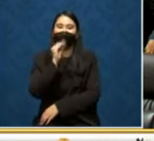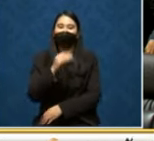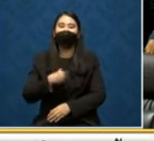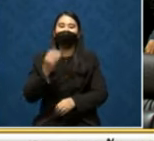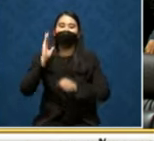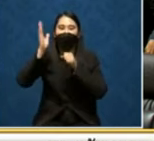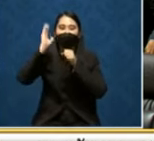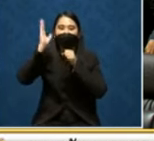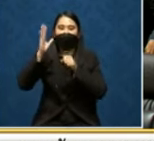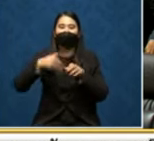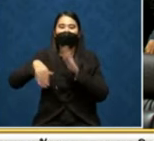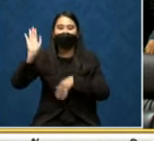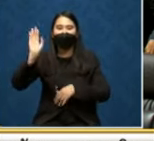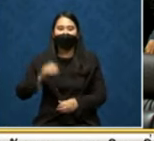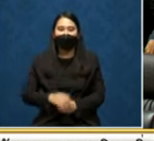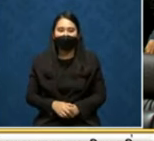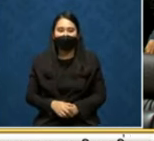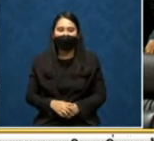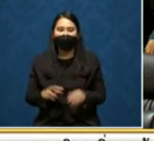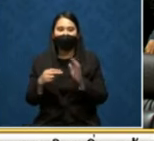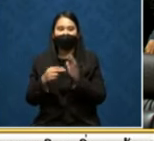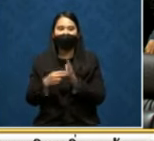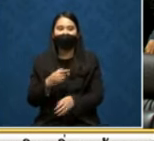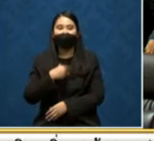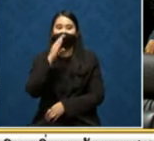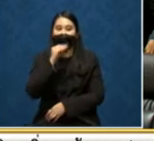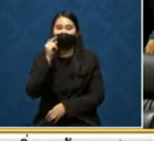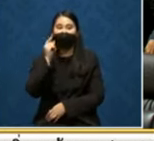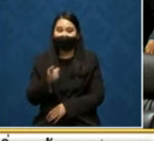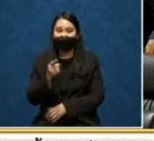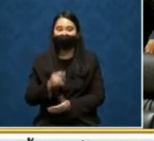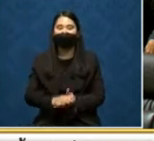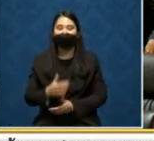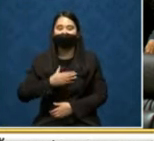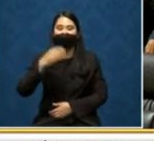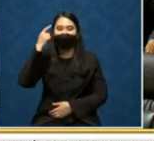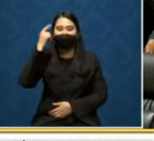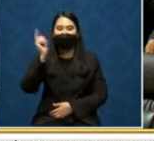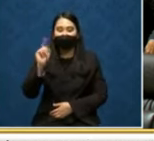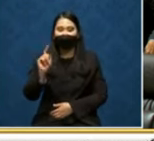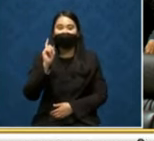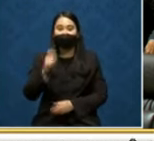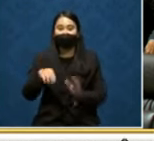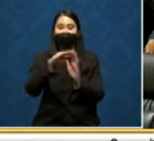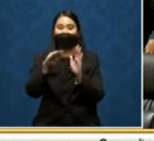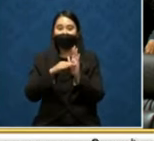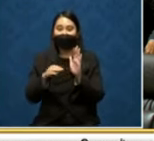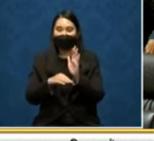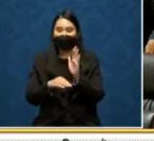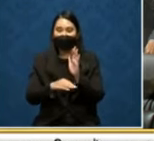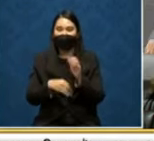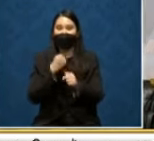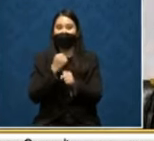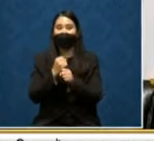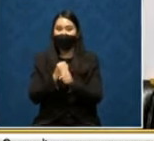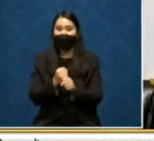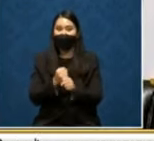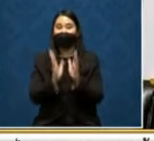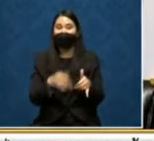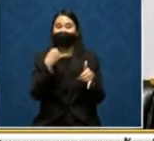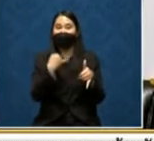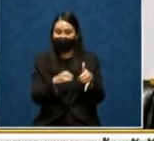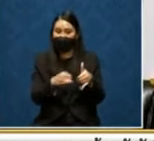ลุกขึ้นพูดแล้วสะบัดก้นออกเนี่ยถ้าท่านพูดอย่างนั้นจริงๆผมคิดว่าต้องมีกระบวนการดำเนินการเอาคนผิด